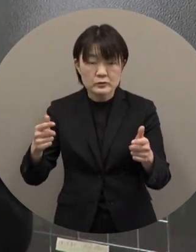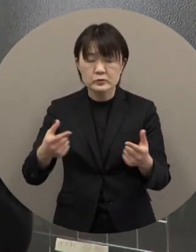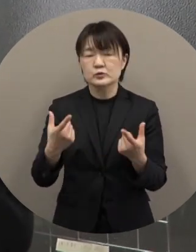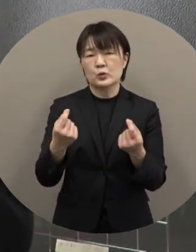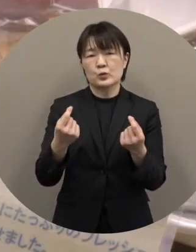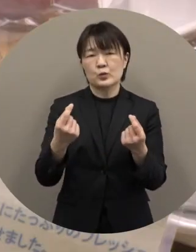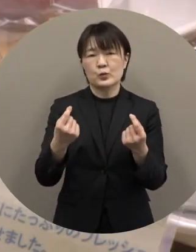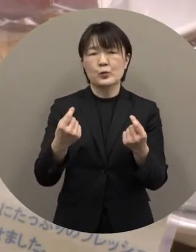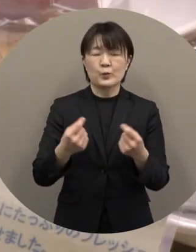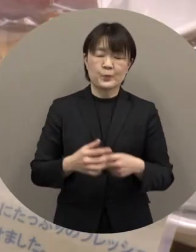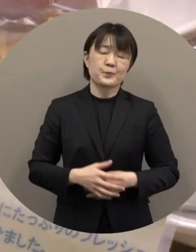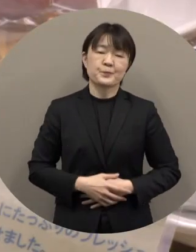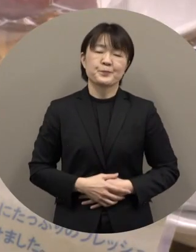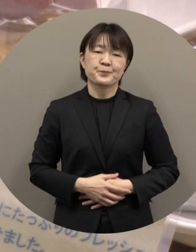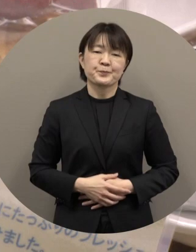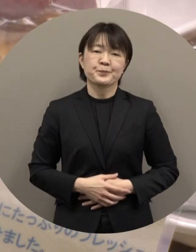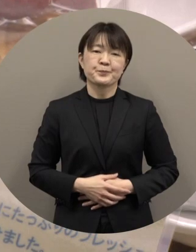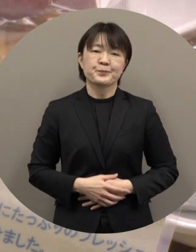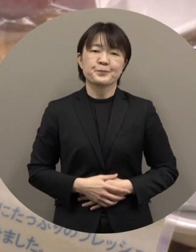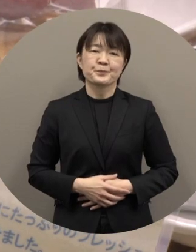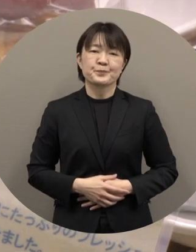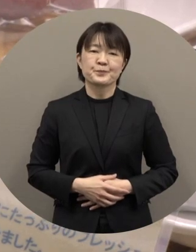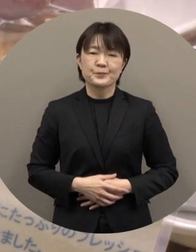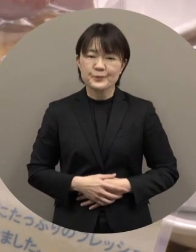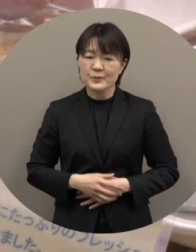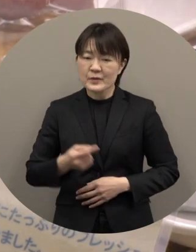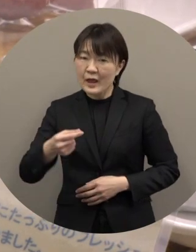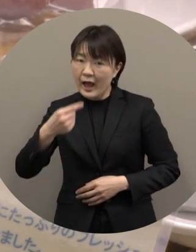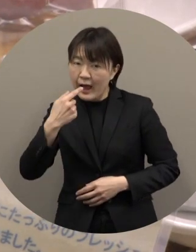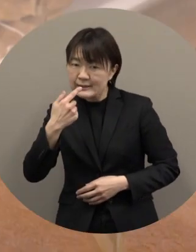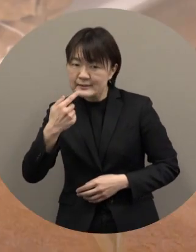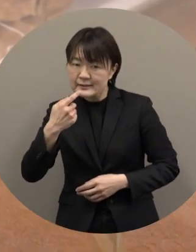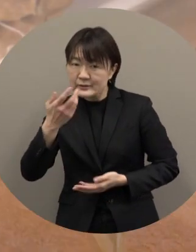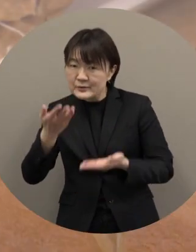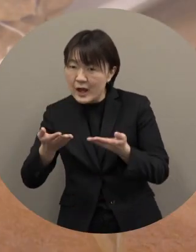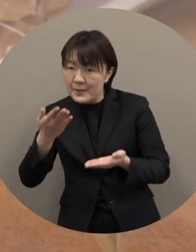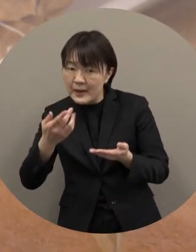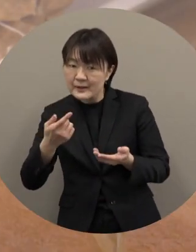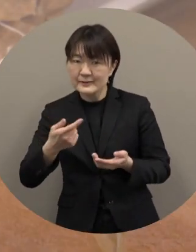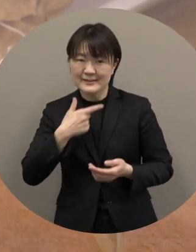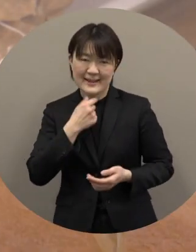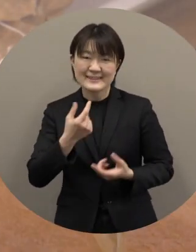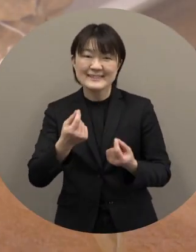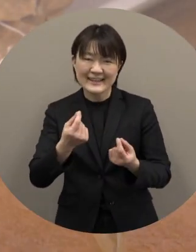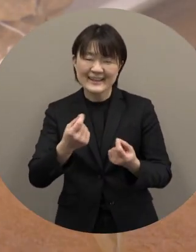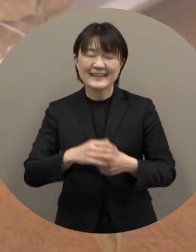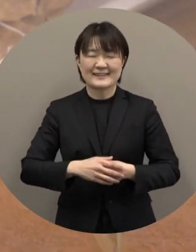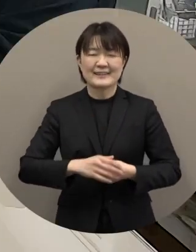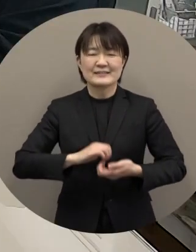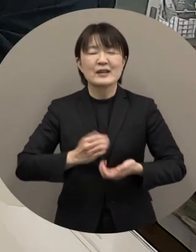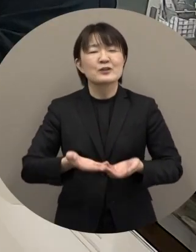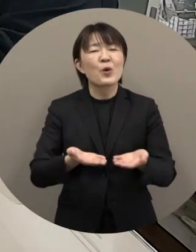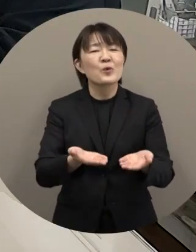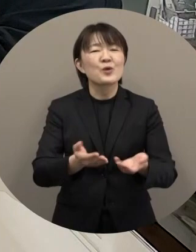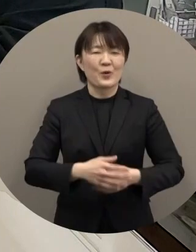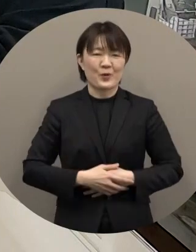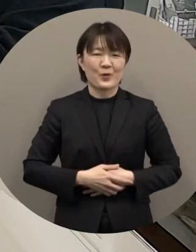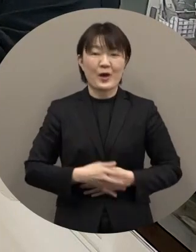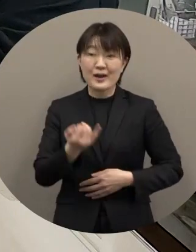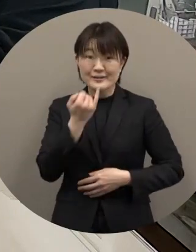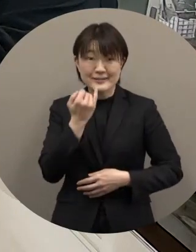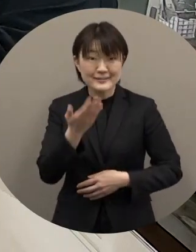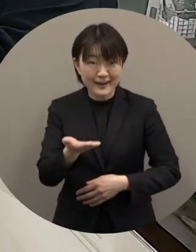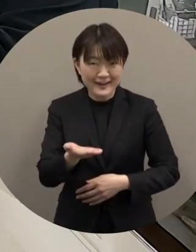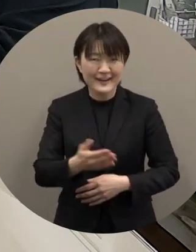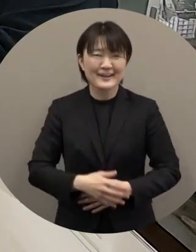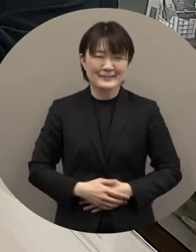です 。なるほど、食べ比べたくなりますね。 ぜひぜひ食べてみてください。 いいんですか。 は